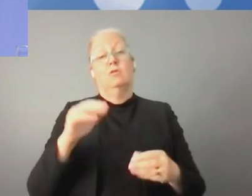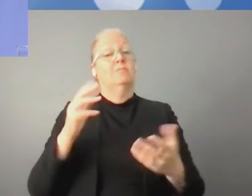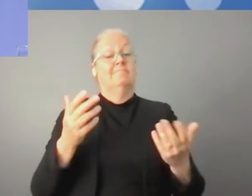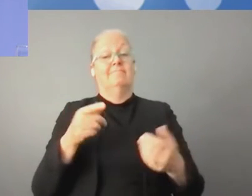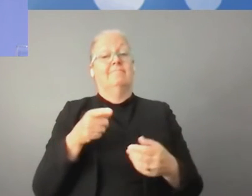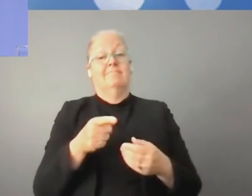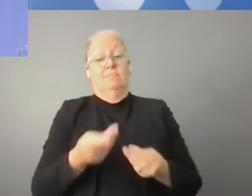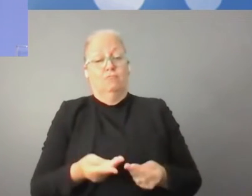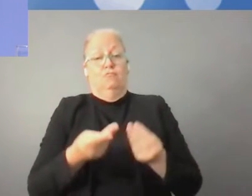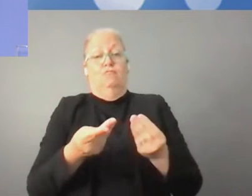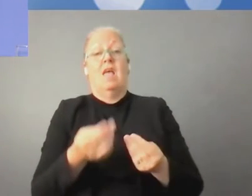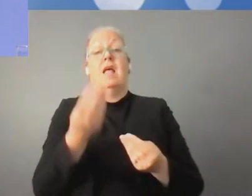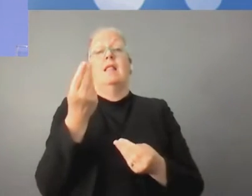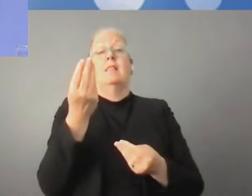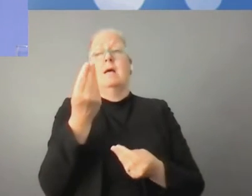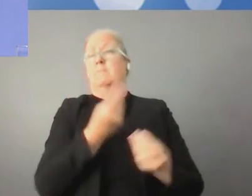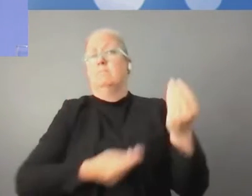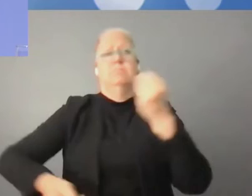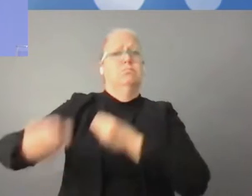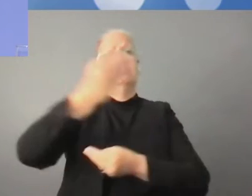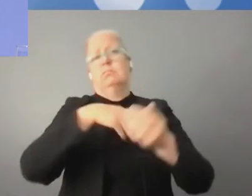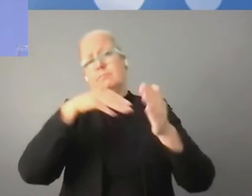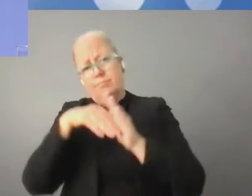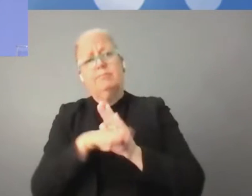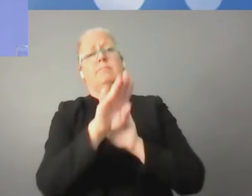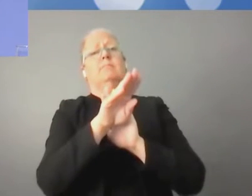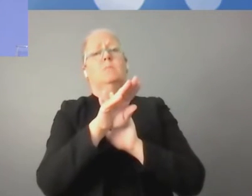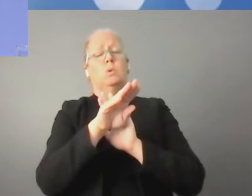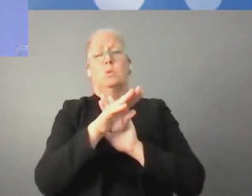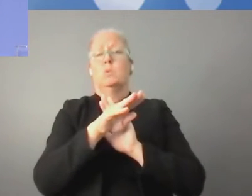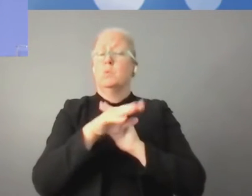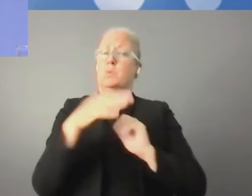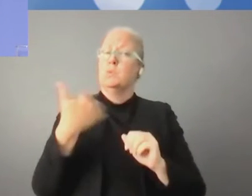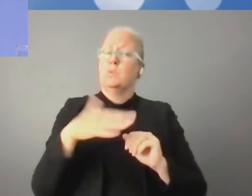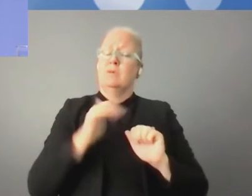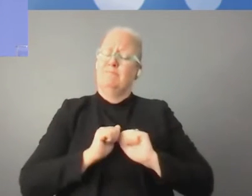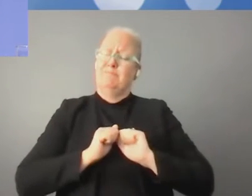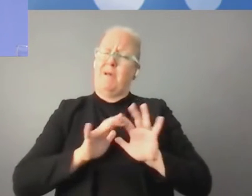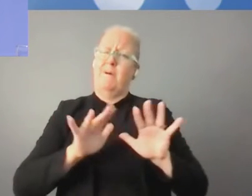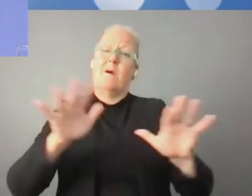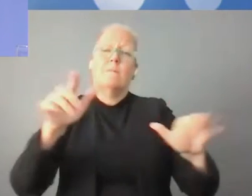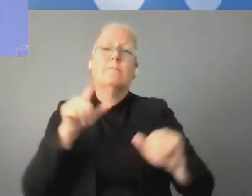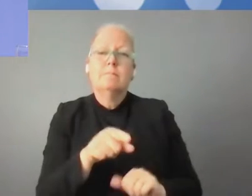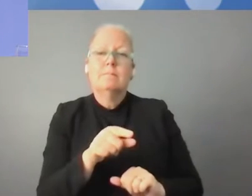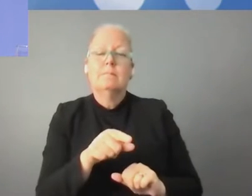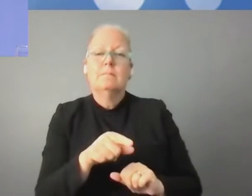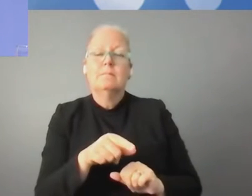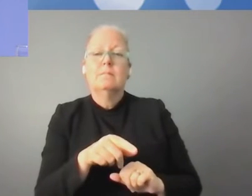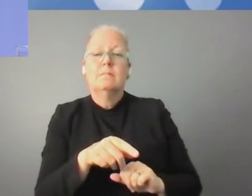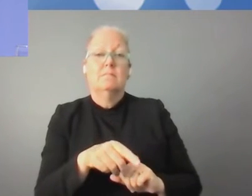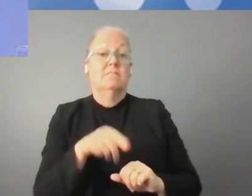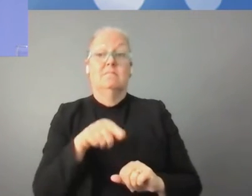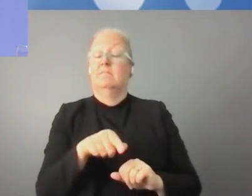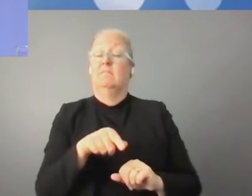Никто раньше о таком и не думал. Интернет – это наше главное общее благо. И это благо изменило